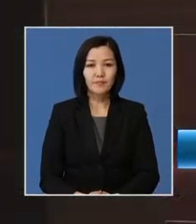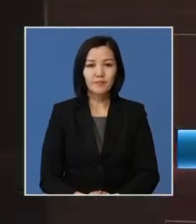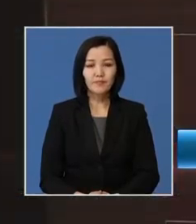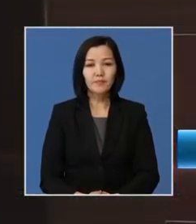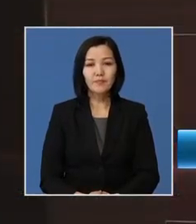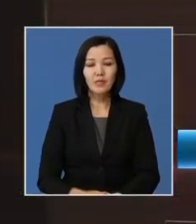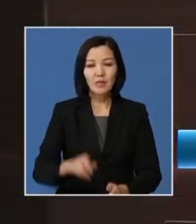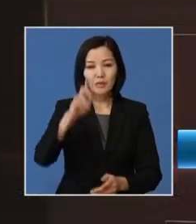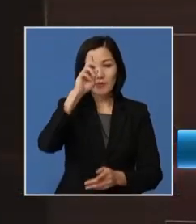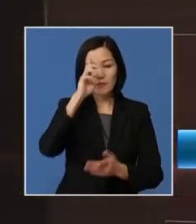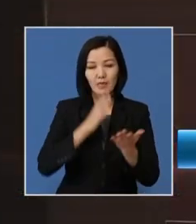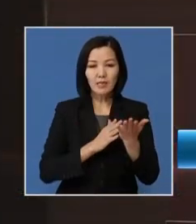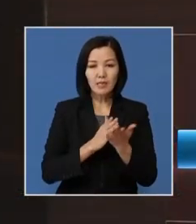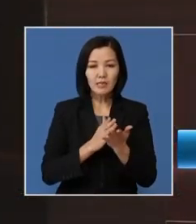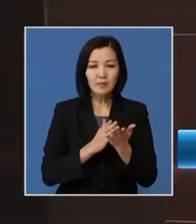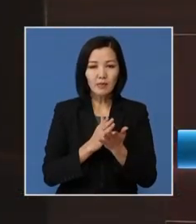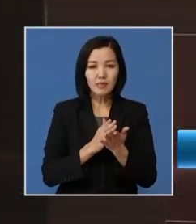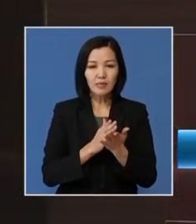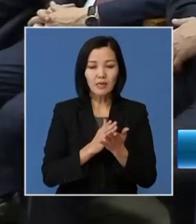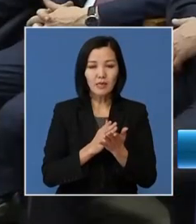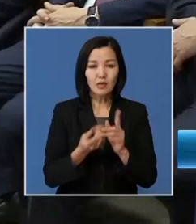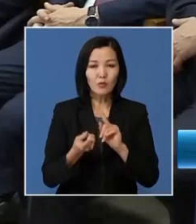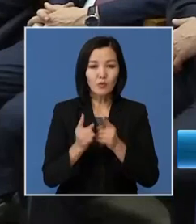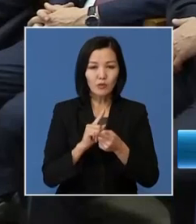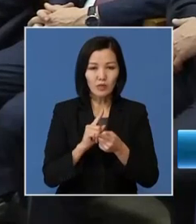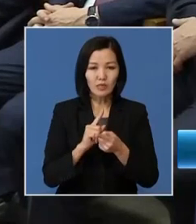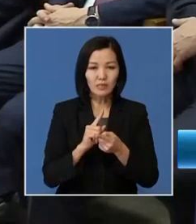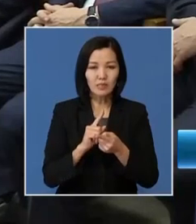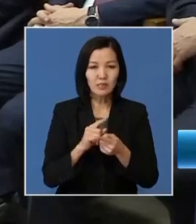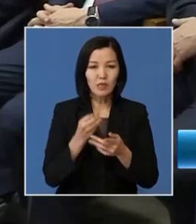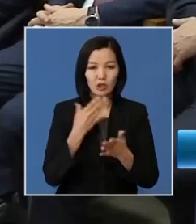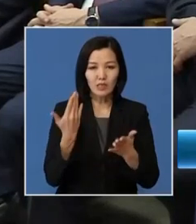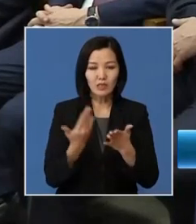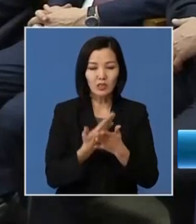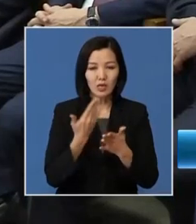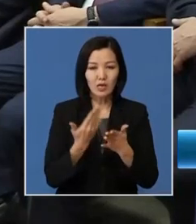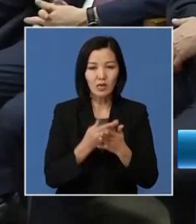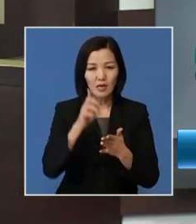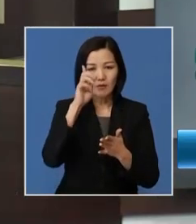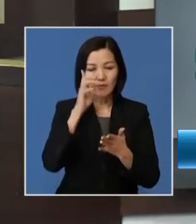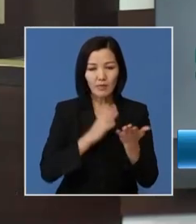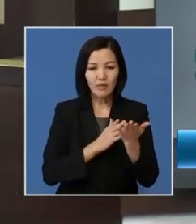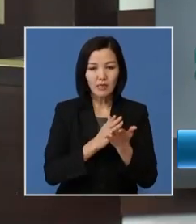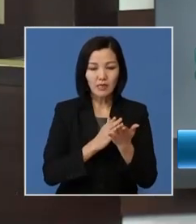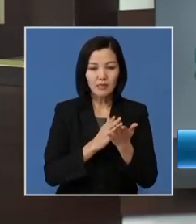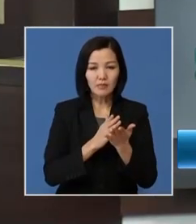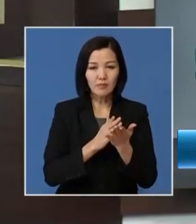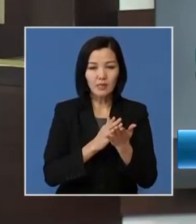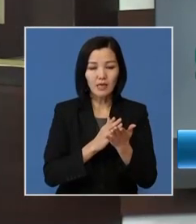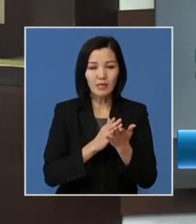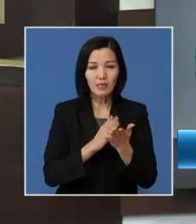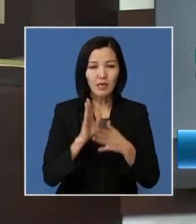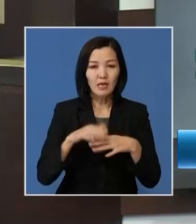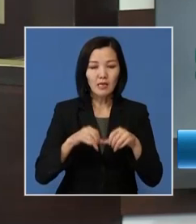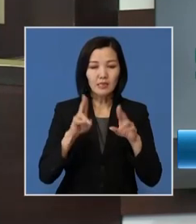Бұл мемлекеттік қызметтегі жаппай және жан-жақты өзгерістің бір парасы дейді Алик Шпекбаев. Мемлекеттік қызмет кәсіби стратегиялық